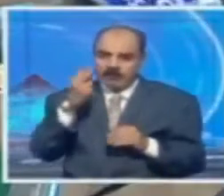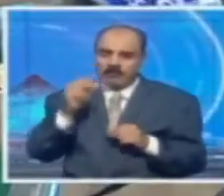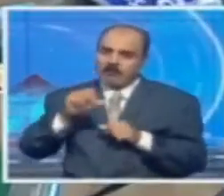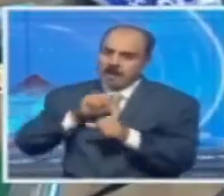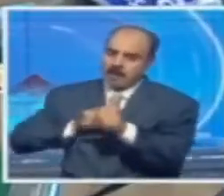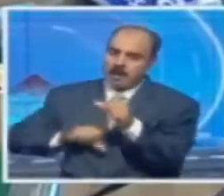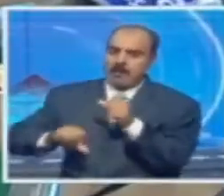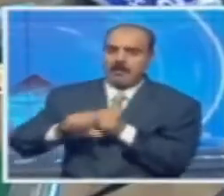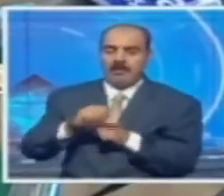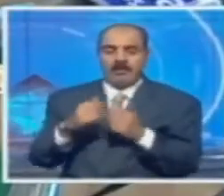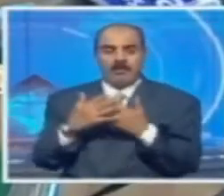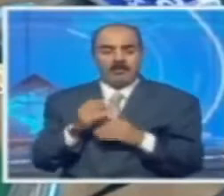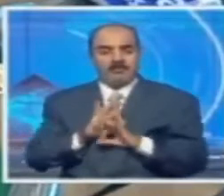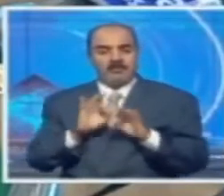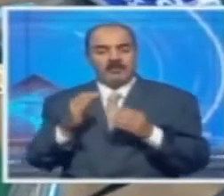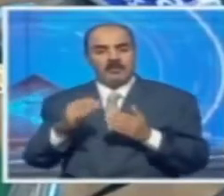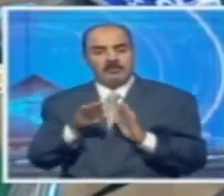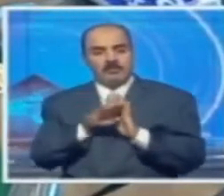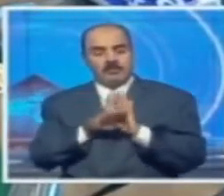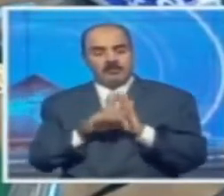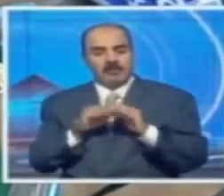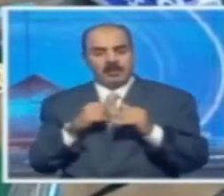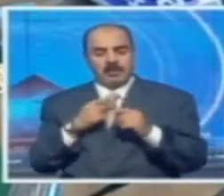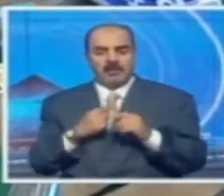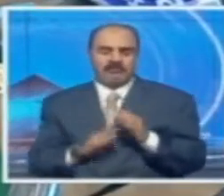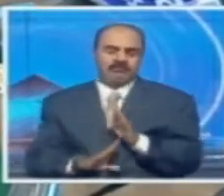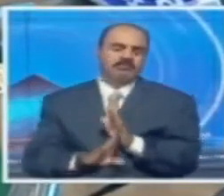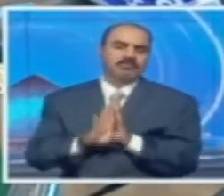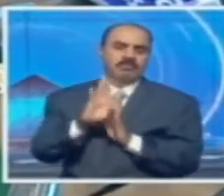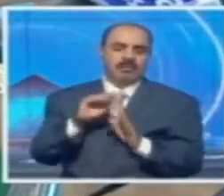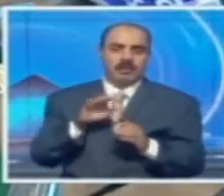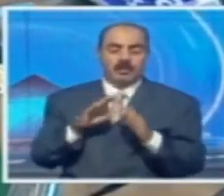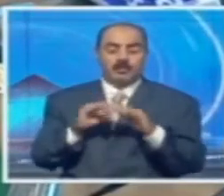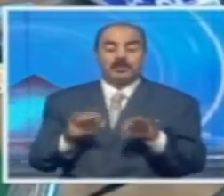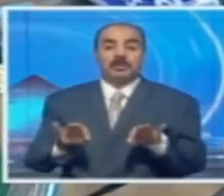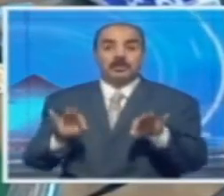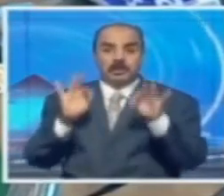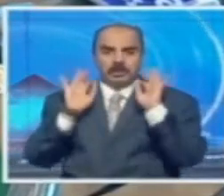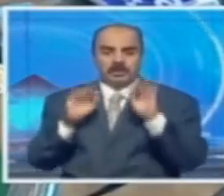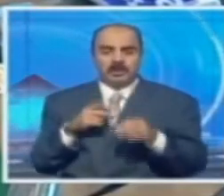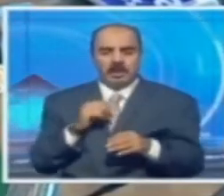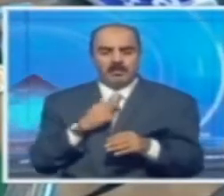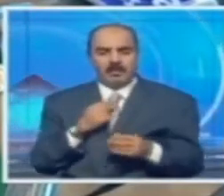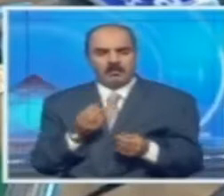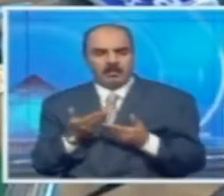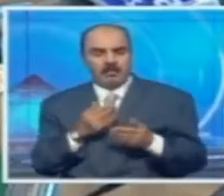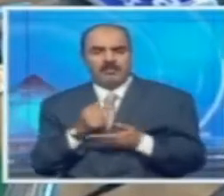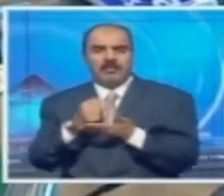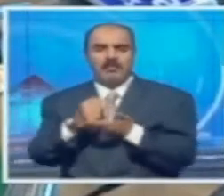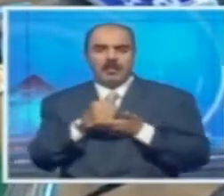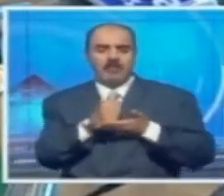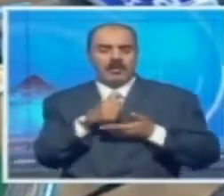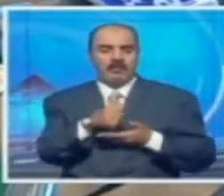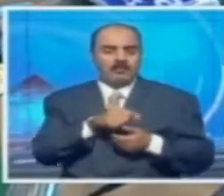وفرص الاستثمار الواعدة على أجندة مصر وهي تنطلق نحو الجمهورية الجديدة، وبين أساليب التمويل